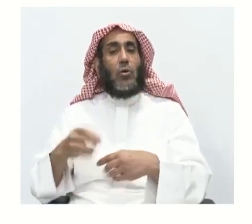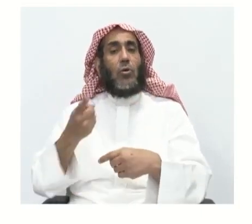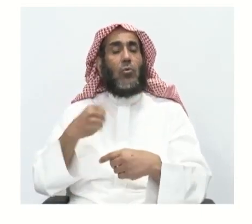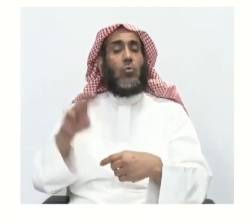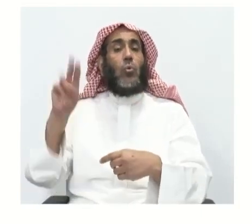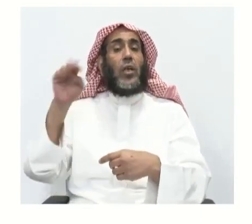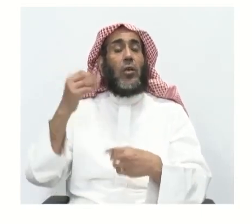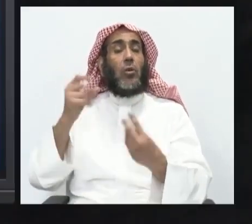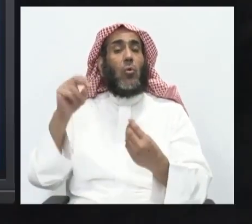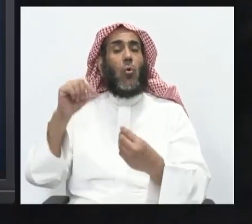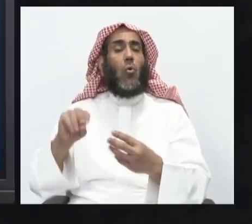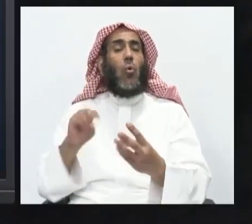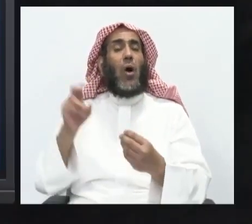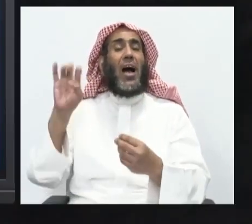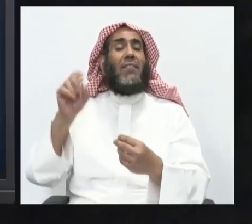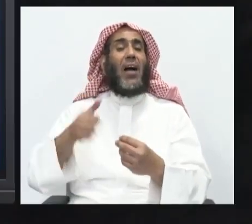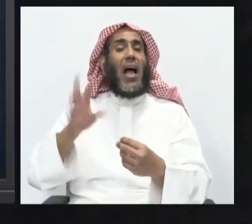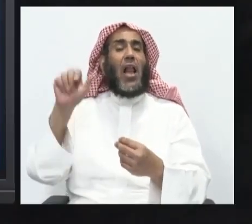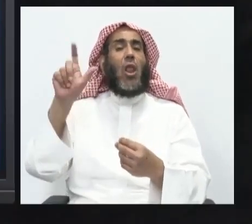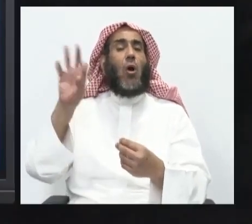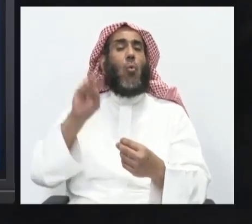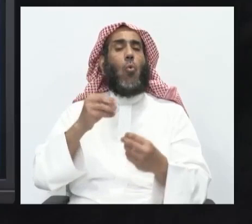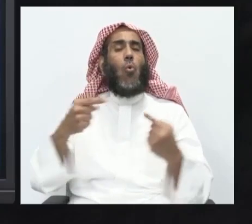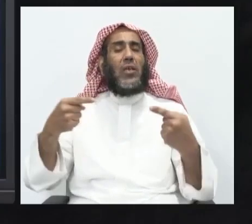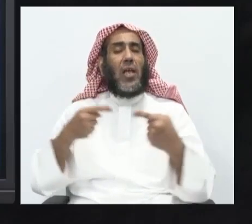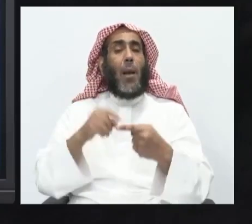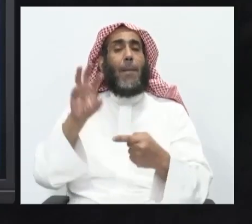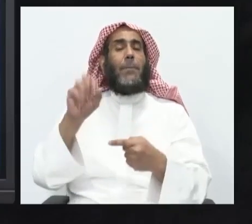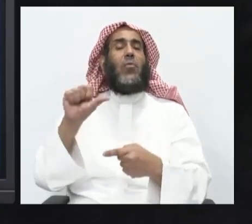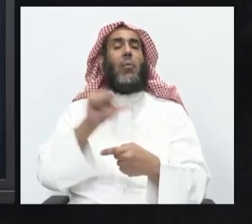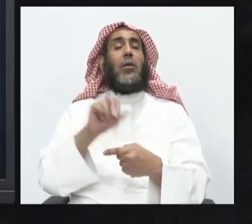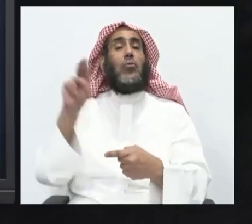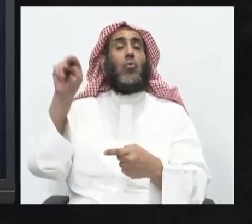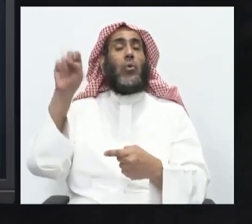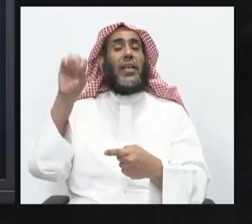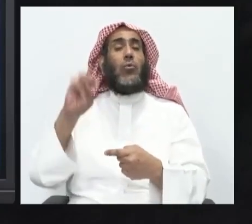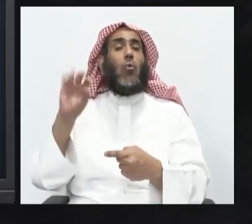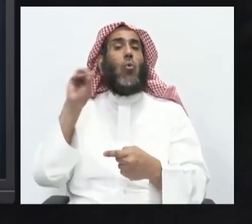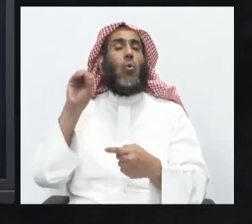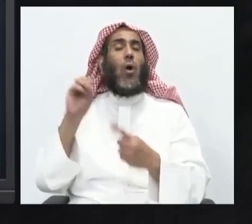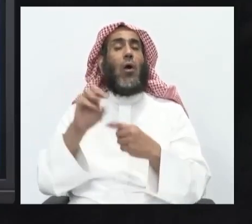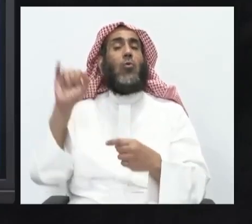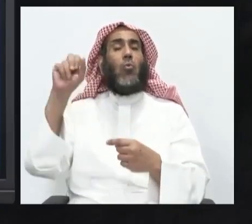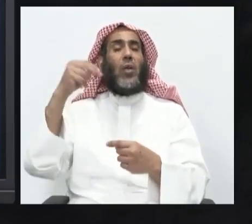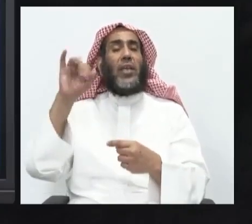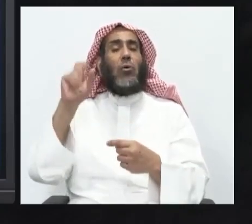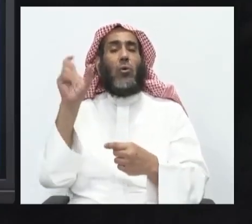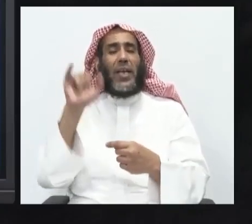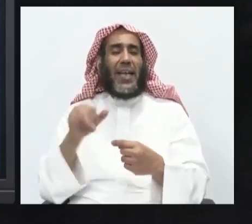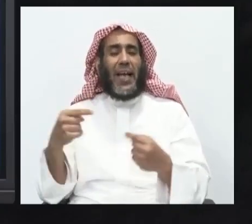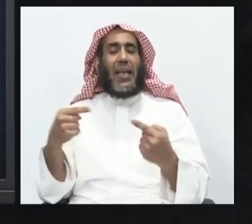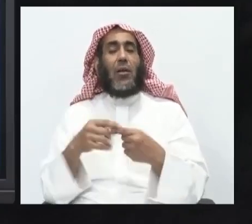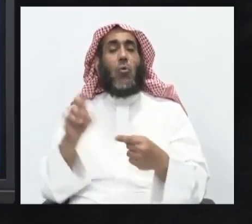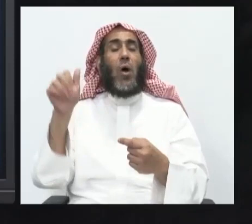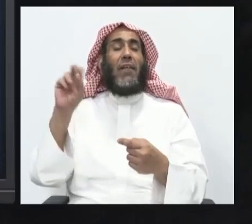وافعاله هنا الوصل بالضمائر الوصل هنا بالضمائر تريده الها يضيعني ايضا الياء